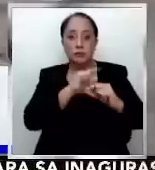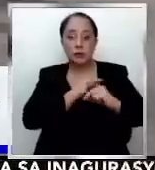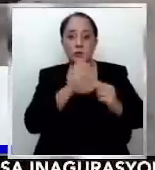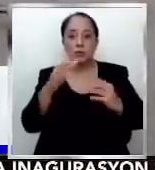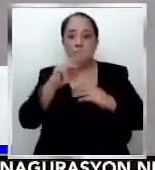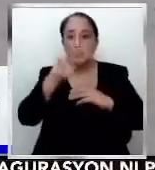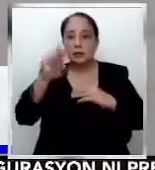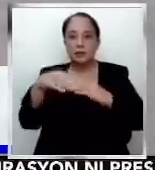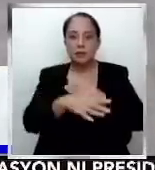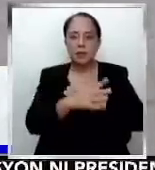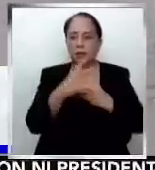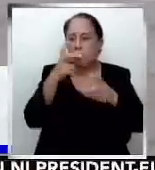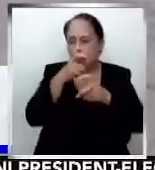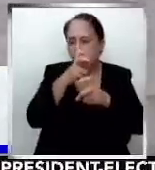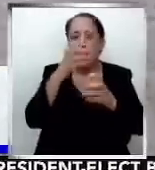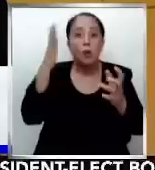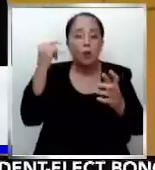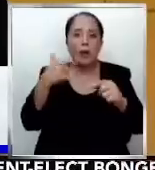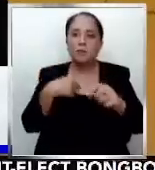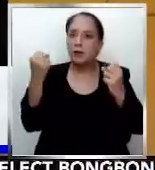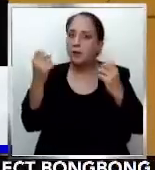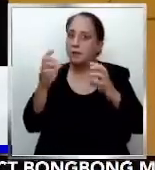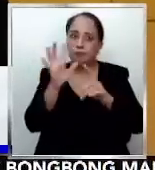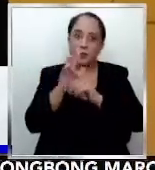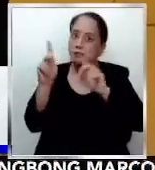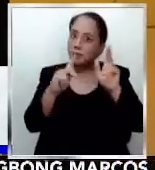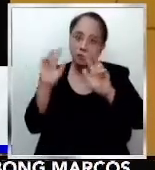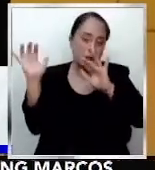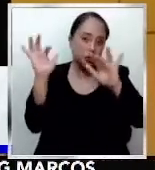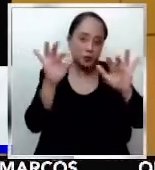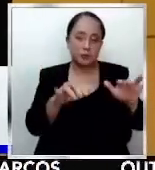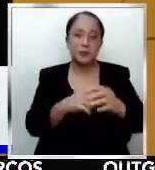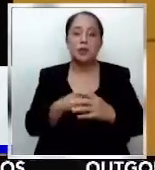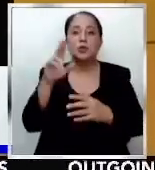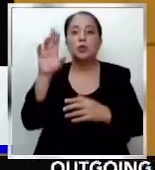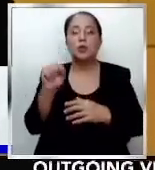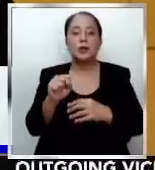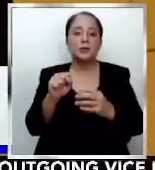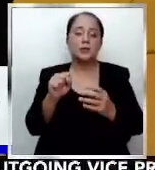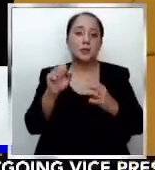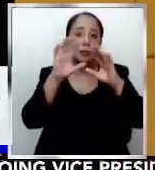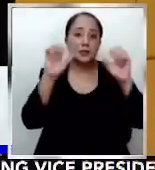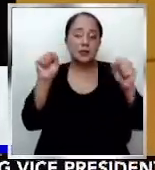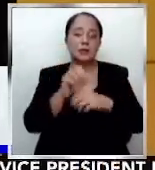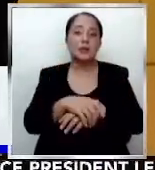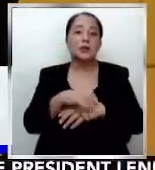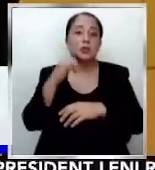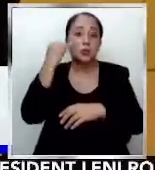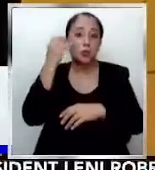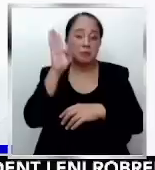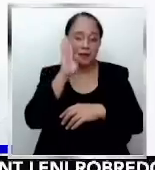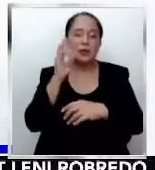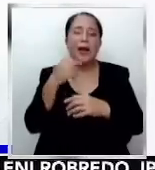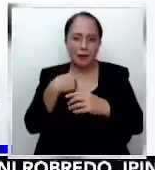bigating personalidad ang sasaksi sa inaugurasyon. Si U.S. President Joe Biden nagpadala ng delegasyon. Pangungunahan niya ni